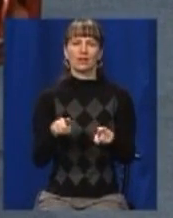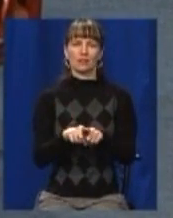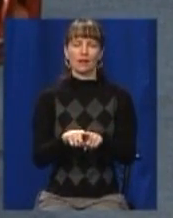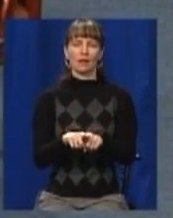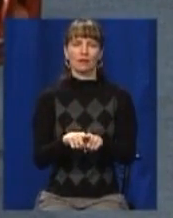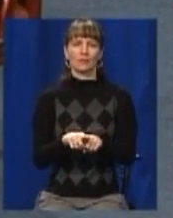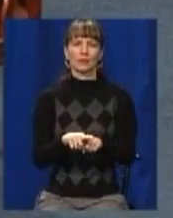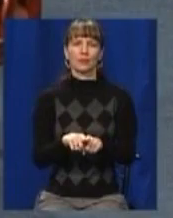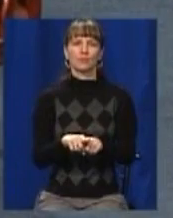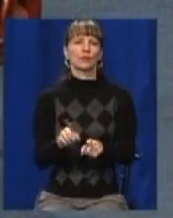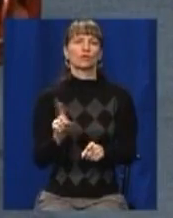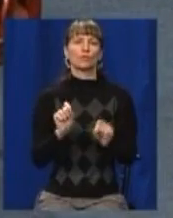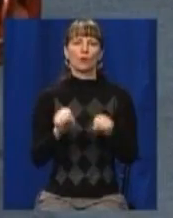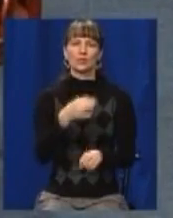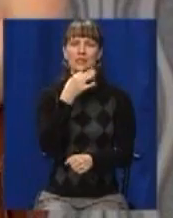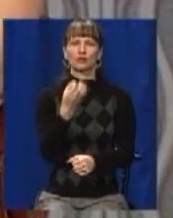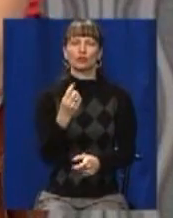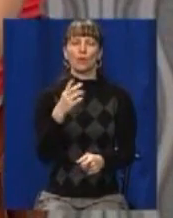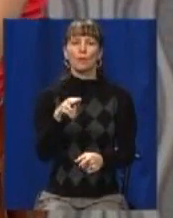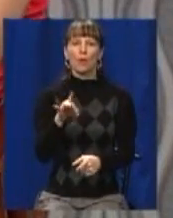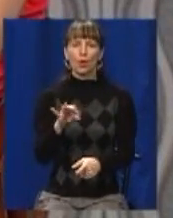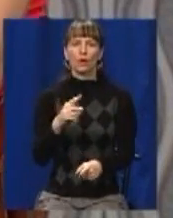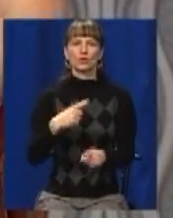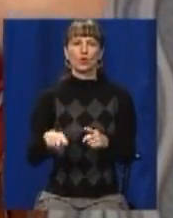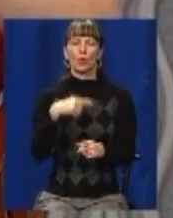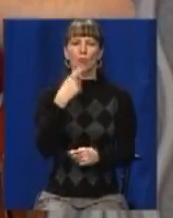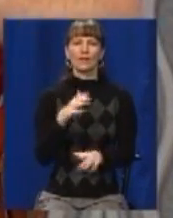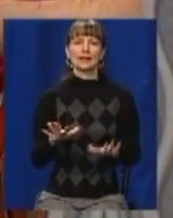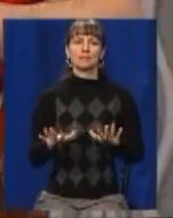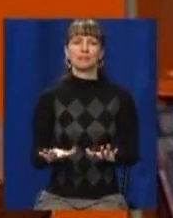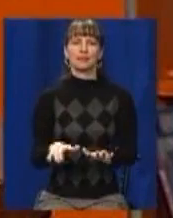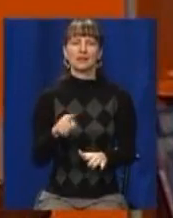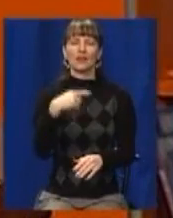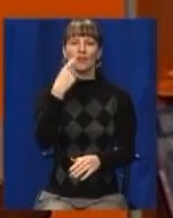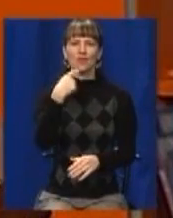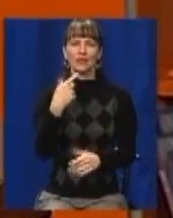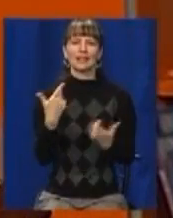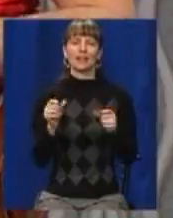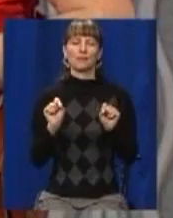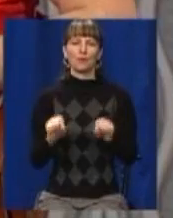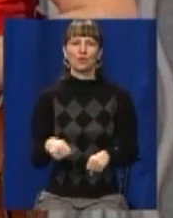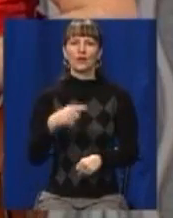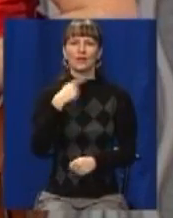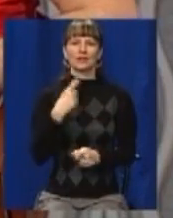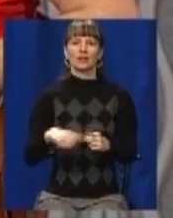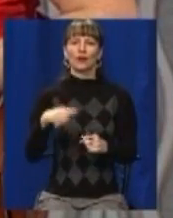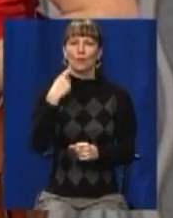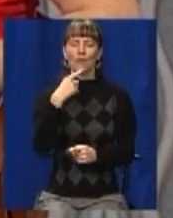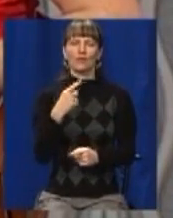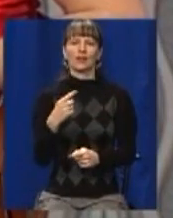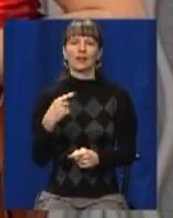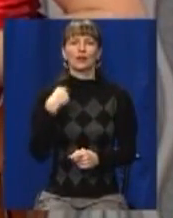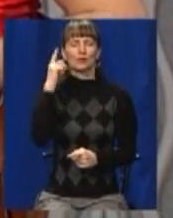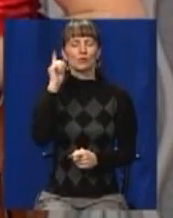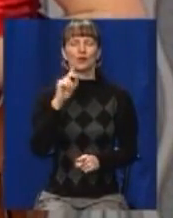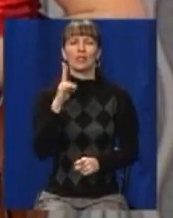ну, от, що можна сказати ще про скоромовки, що місце їх, ну, говоріння, да, де можна взагалі казати скоромовки. Тому що, думаю, на